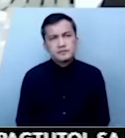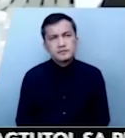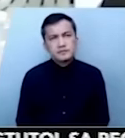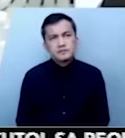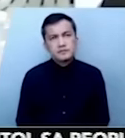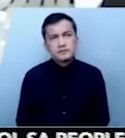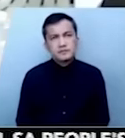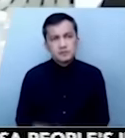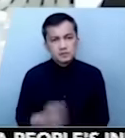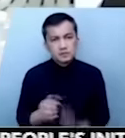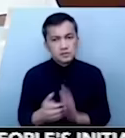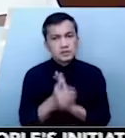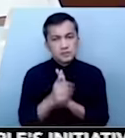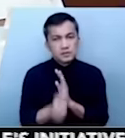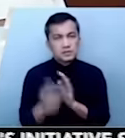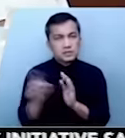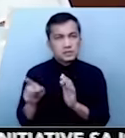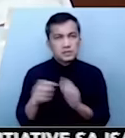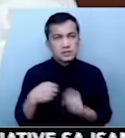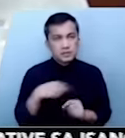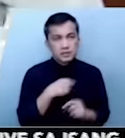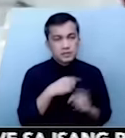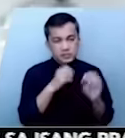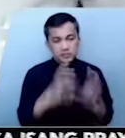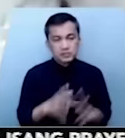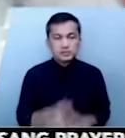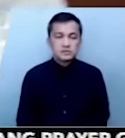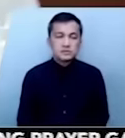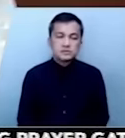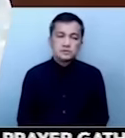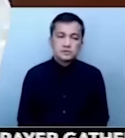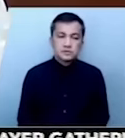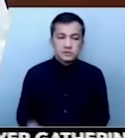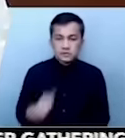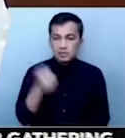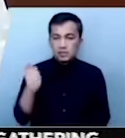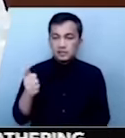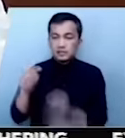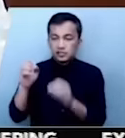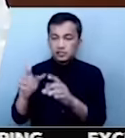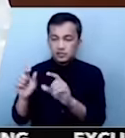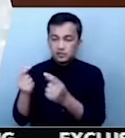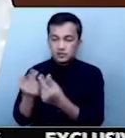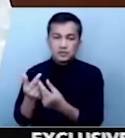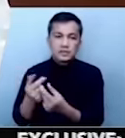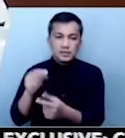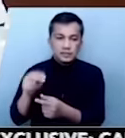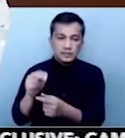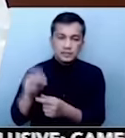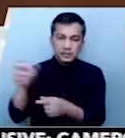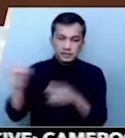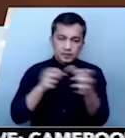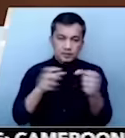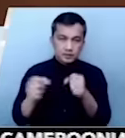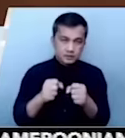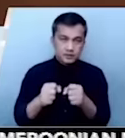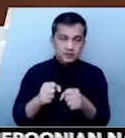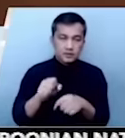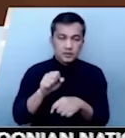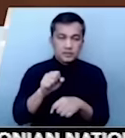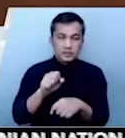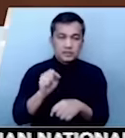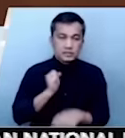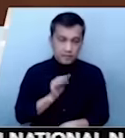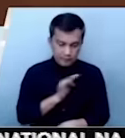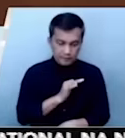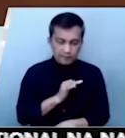expertise nila. Eh kami, teacher. Para sa ibang teacher groups, kailangan talaga munang mag-hire ng sapat na personnel para mapunan